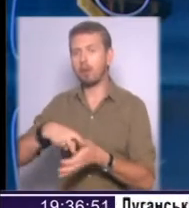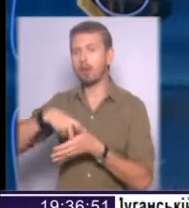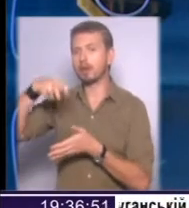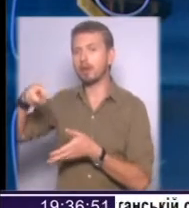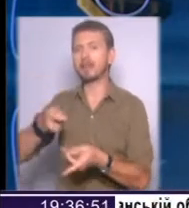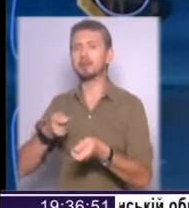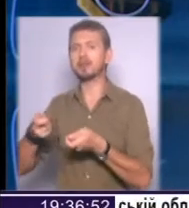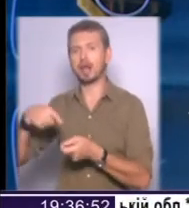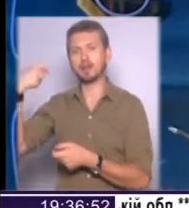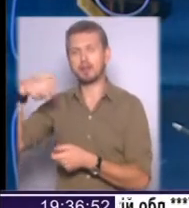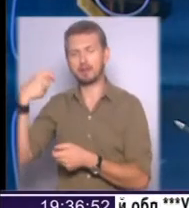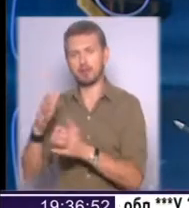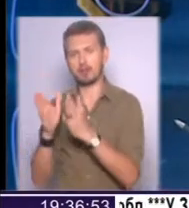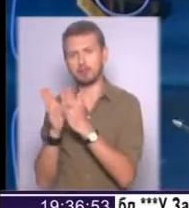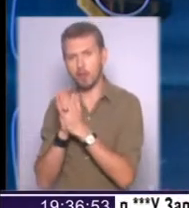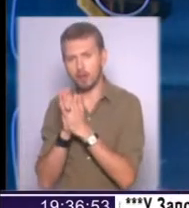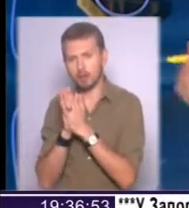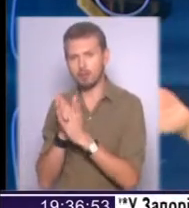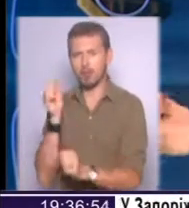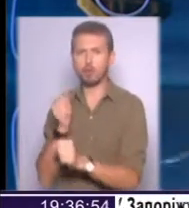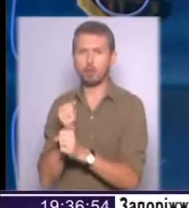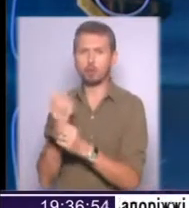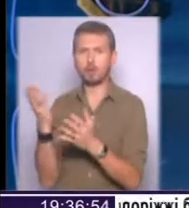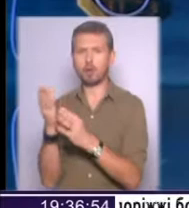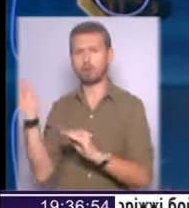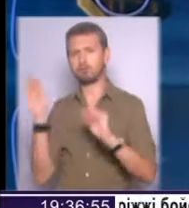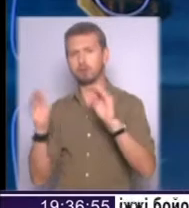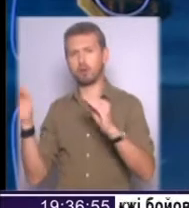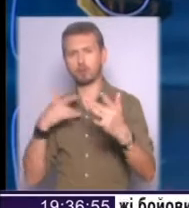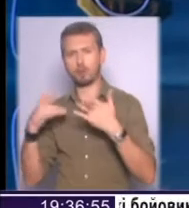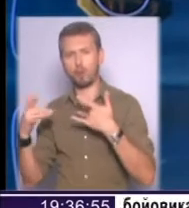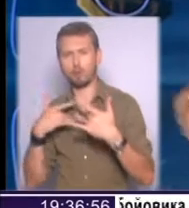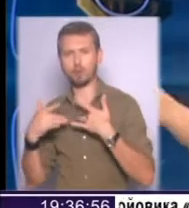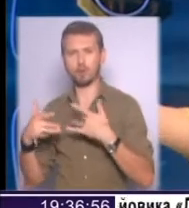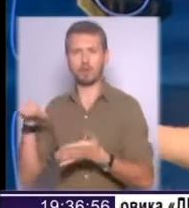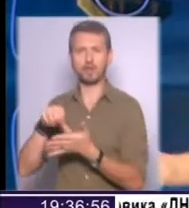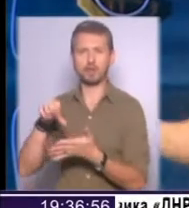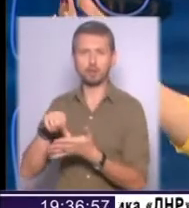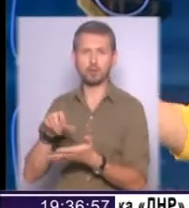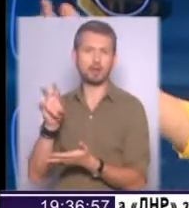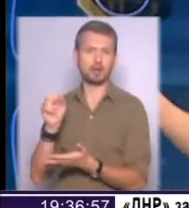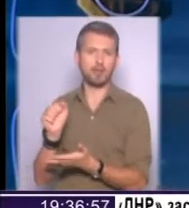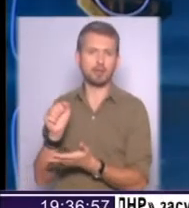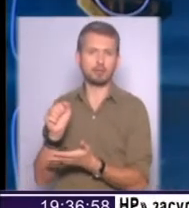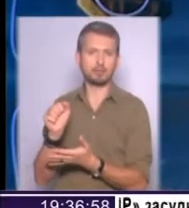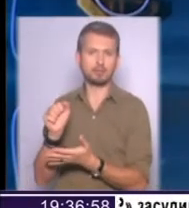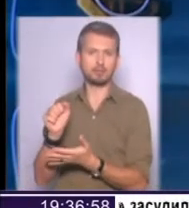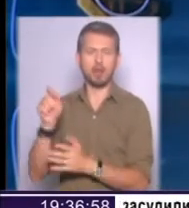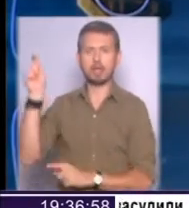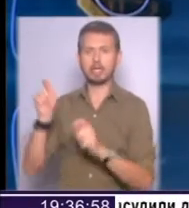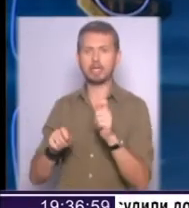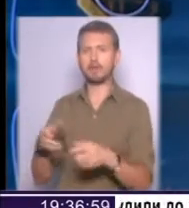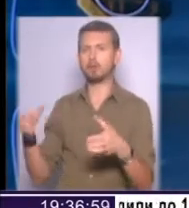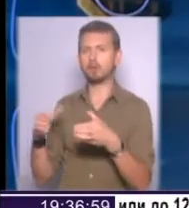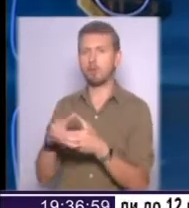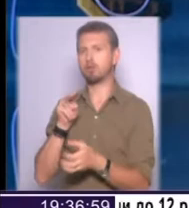з проханням зробити якусь постановку чи виступ на, не знаю, з'їзді блоку Петра